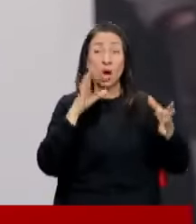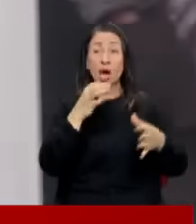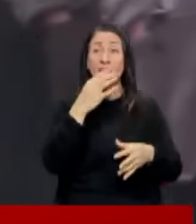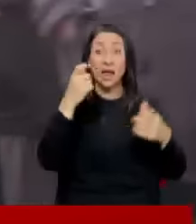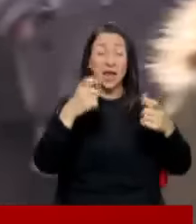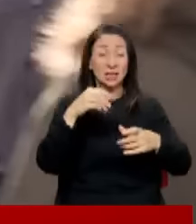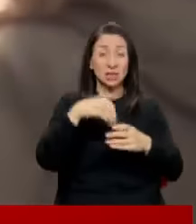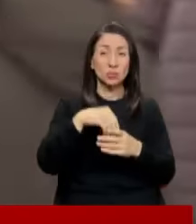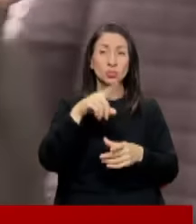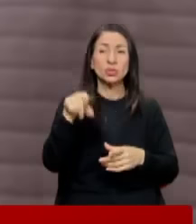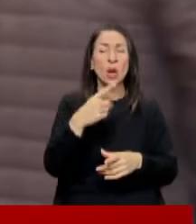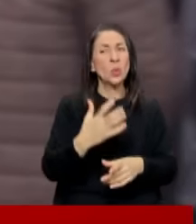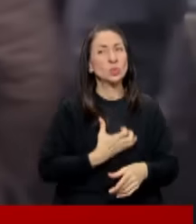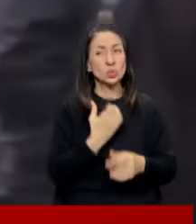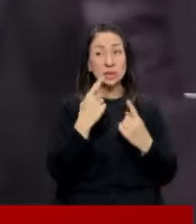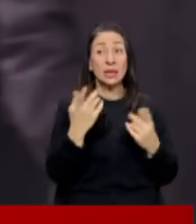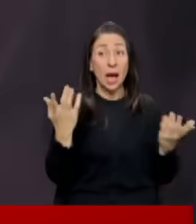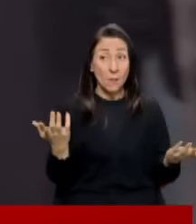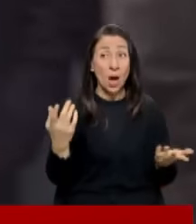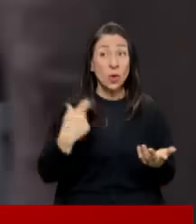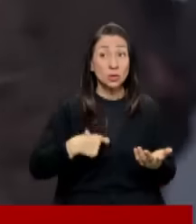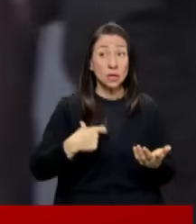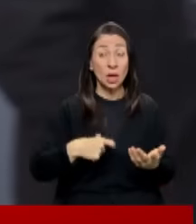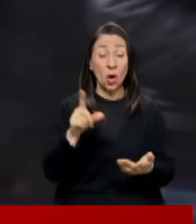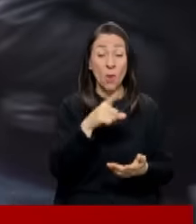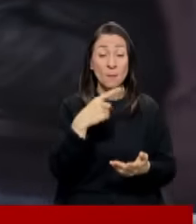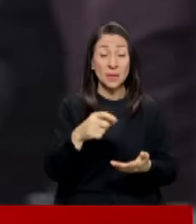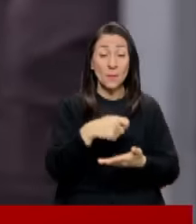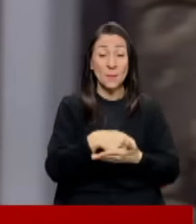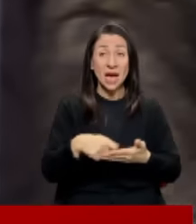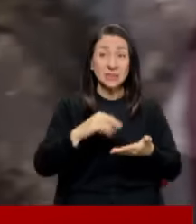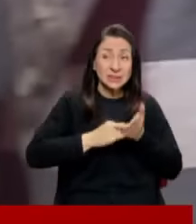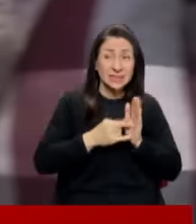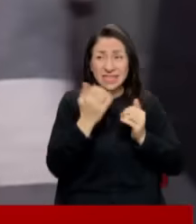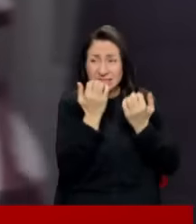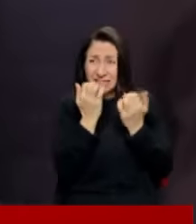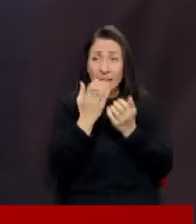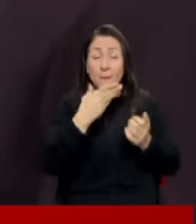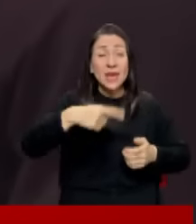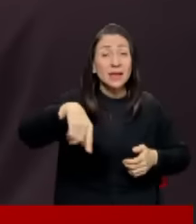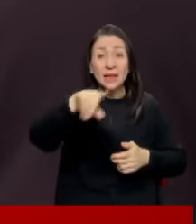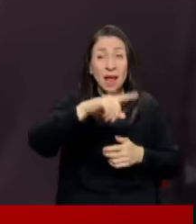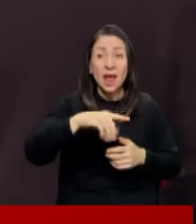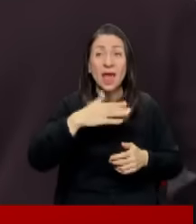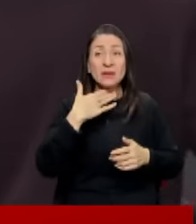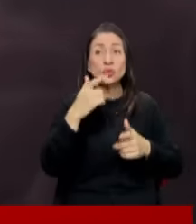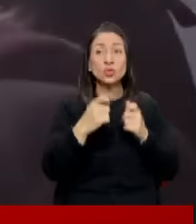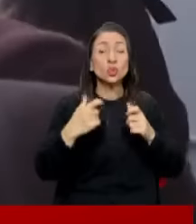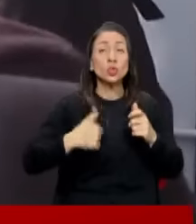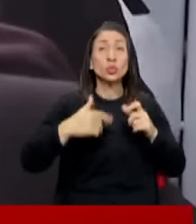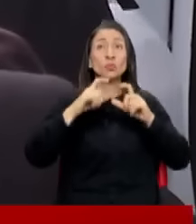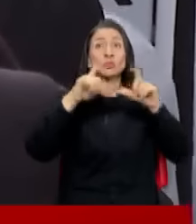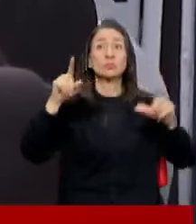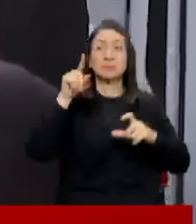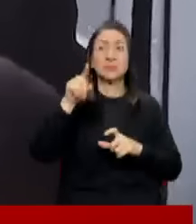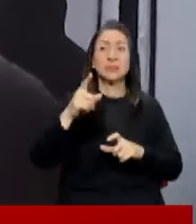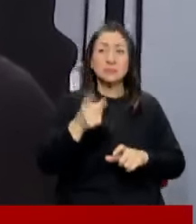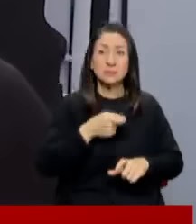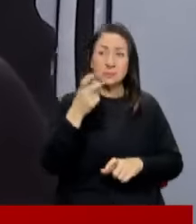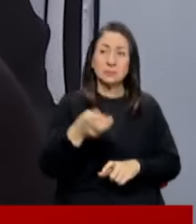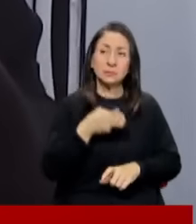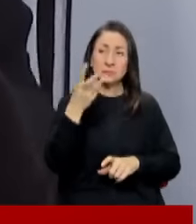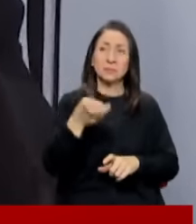Ankara için bunlar acı dedi ama özellikle 10 bin lira maaşla geçinmeye çalışan emekliler et süt kurumu kapısında